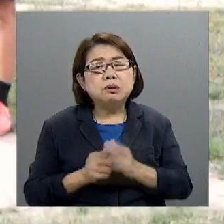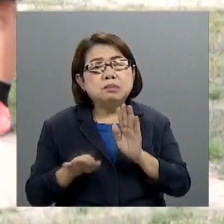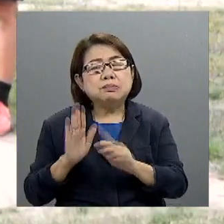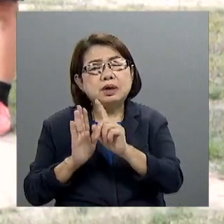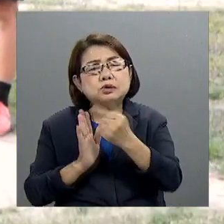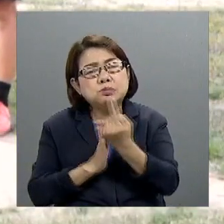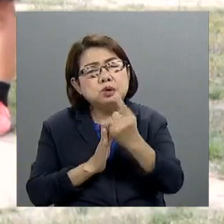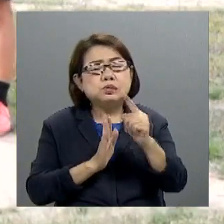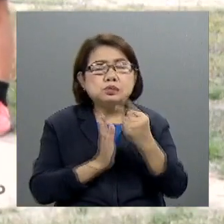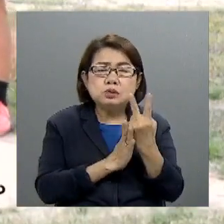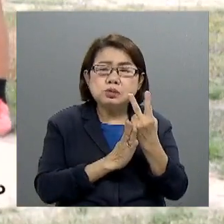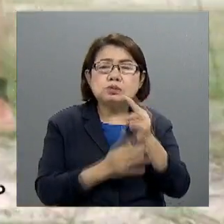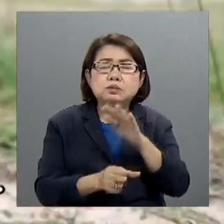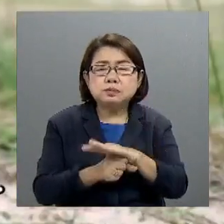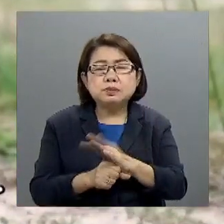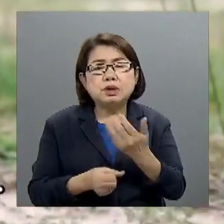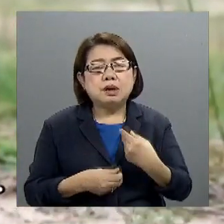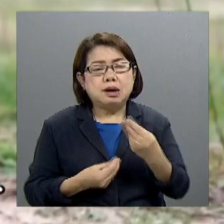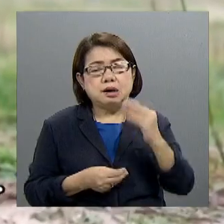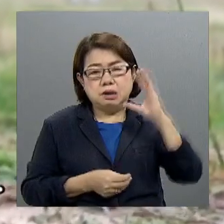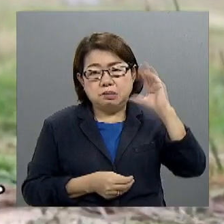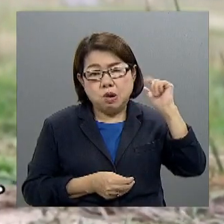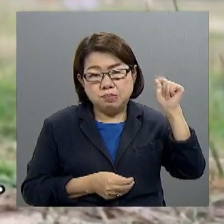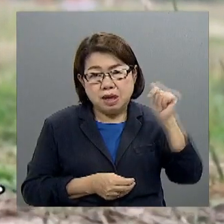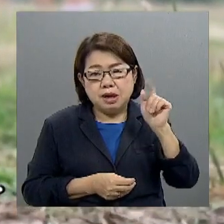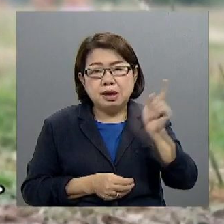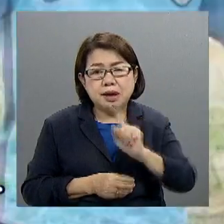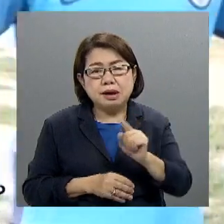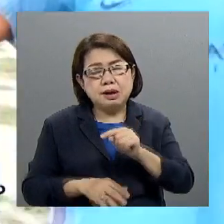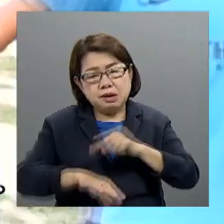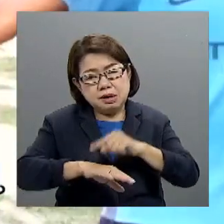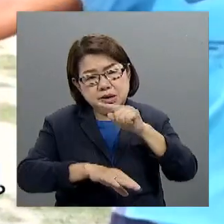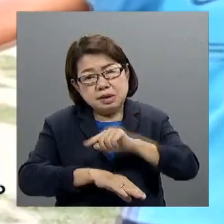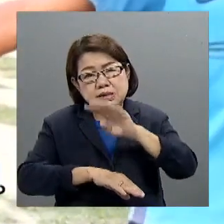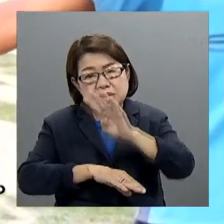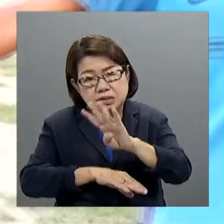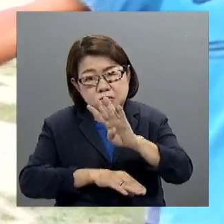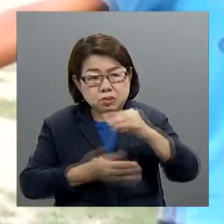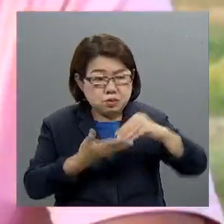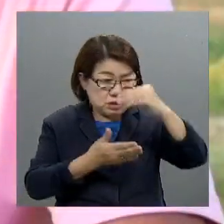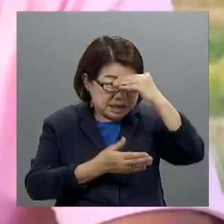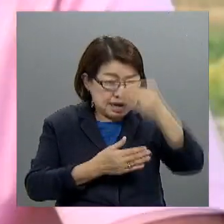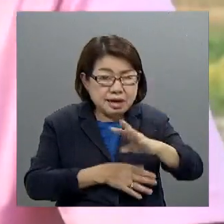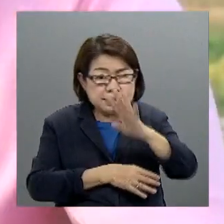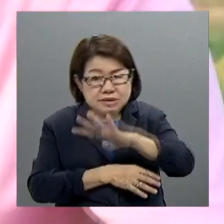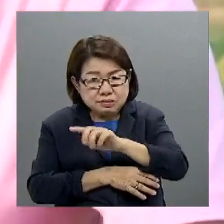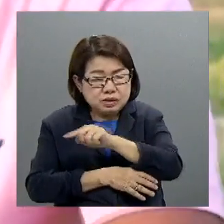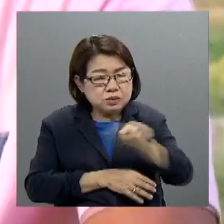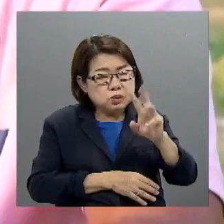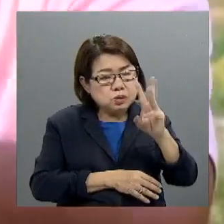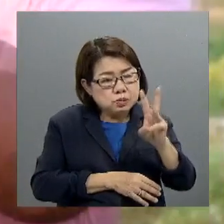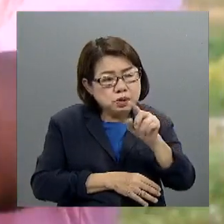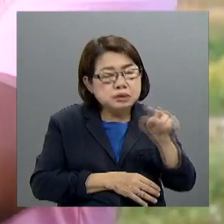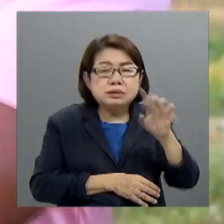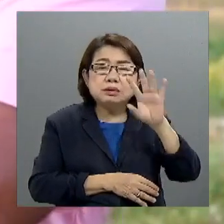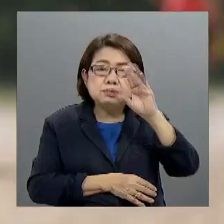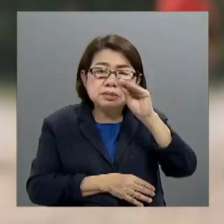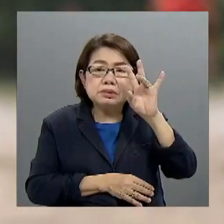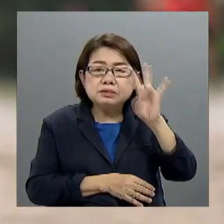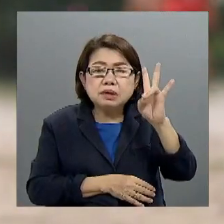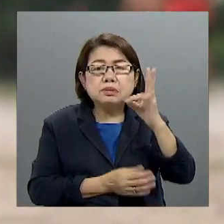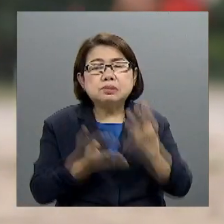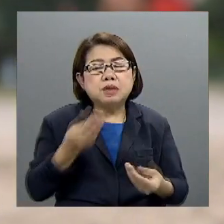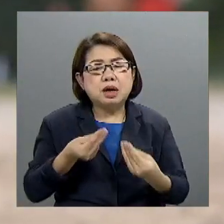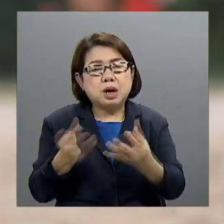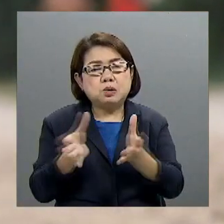ากให้พ่อแม่ผู้ปกครองจาก 4:00 น.หลังจากเพิ่นเลิกเรียนมาจนถึงเวลา 6:00 น.หรือ 10:00 น.ให้ลูกเพิ่นได้มาอยู่นี ่